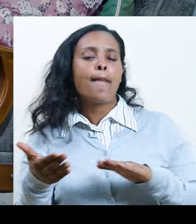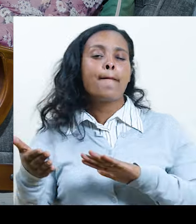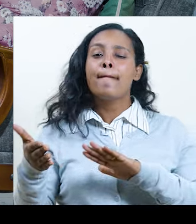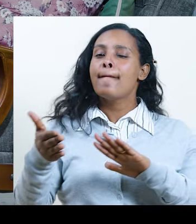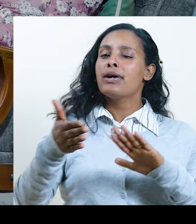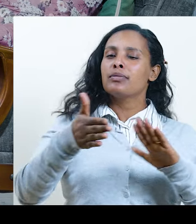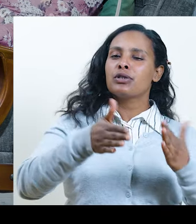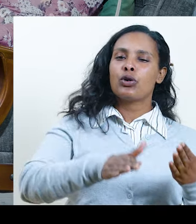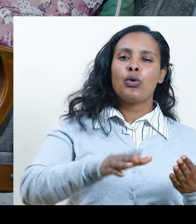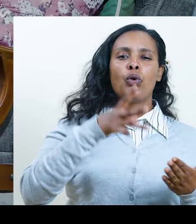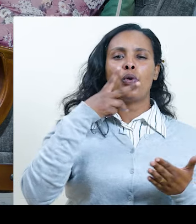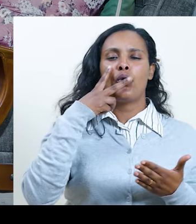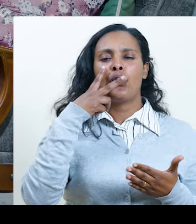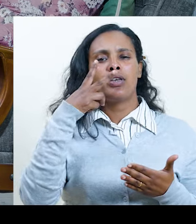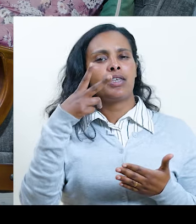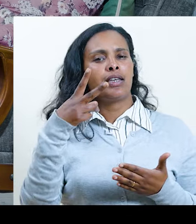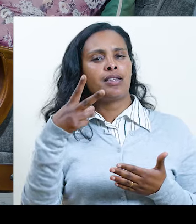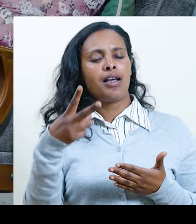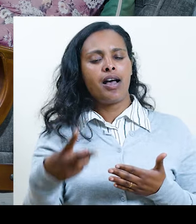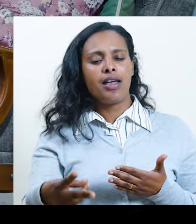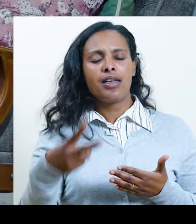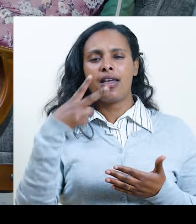መለየቱ ሞት መስሎ